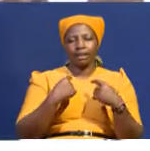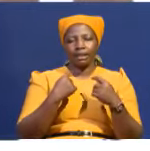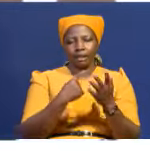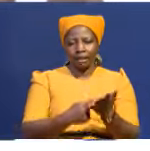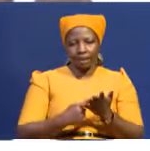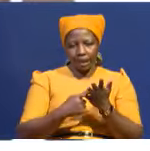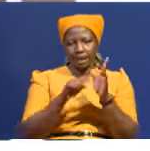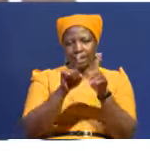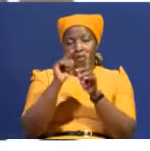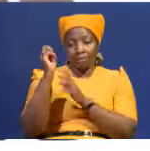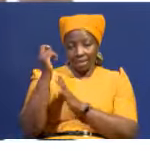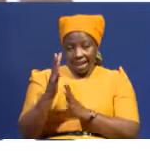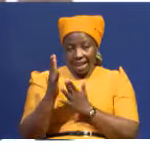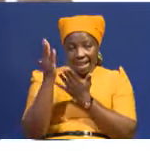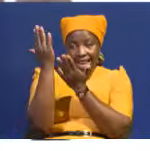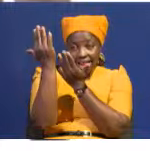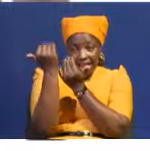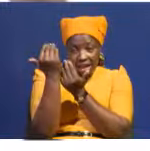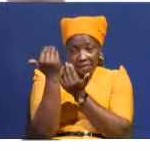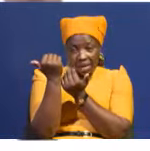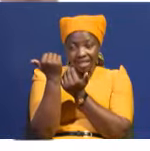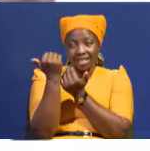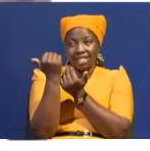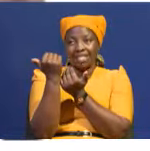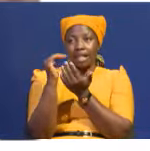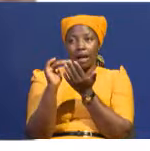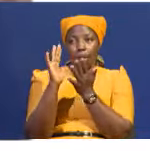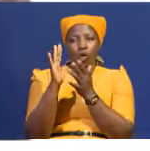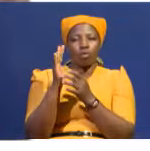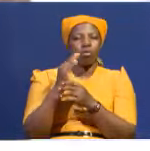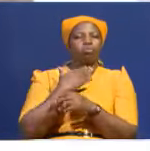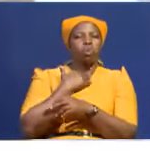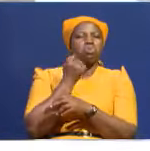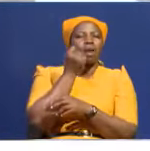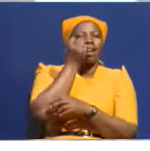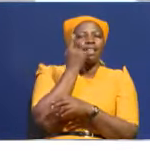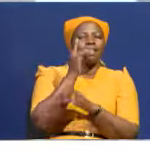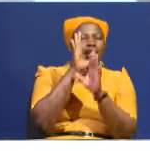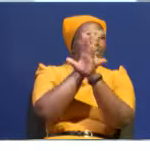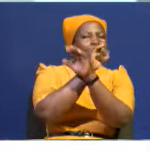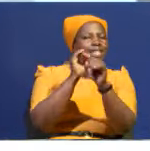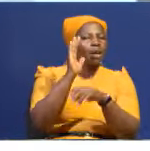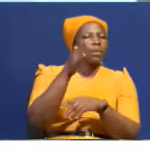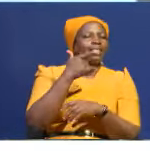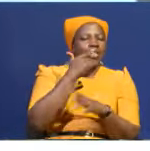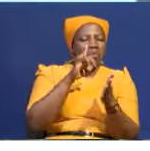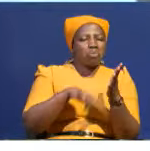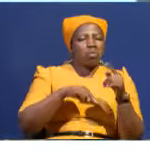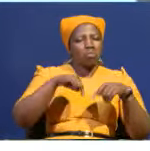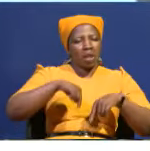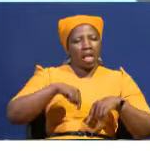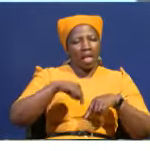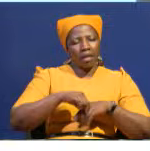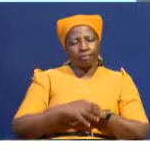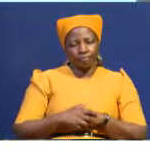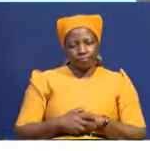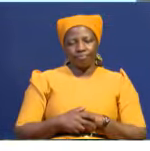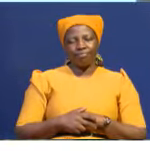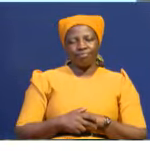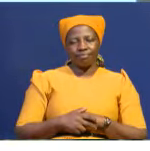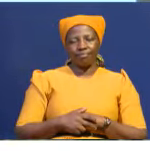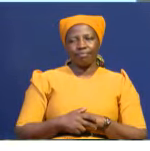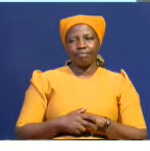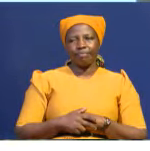pia naweza sema yapo juu kuangalia ama kufutaka kuelewa kwamba ni nini haswa rais atakuwa anazungumzia mchana huu wa leo. Hapa nilipo pia